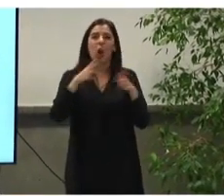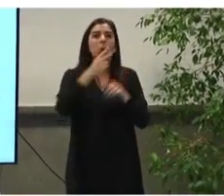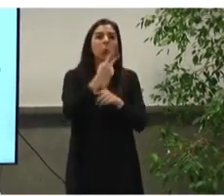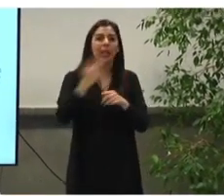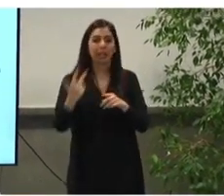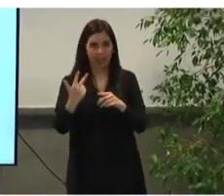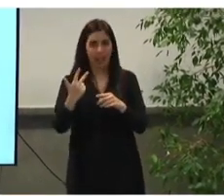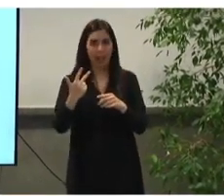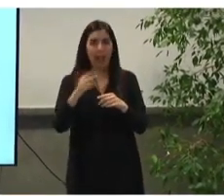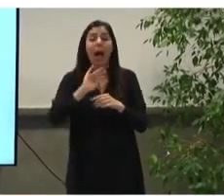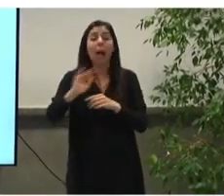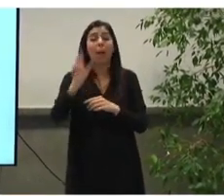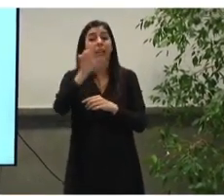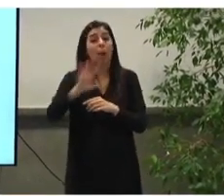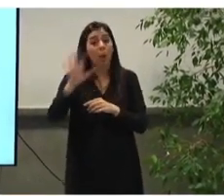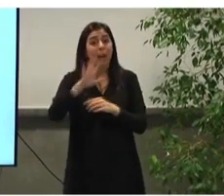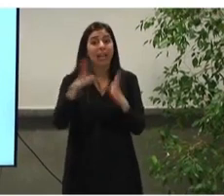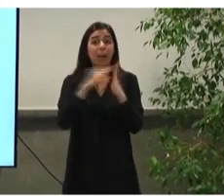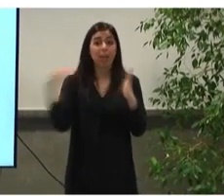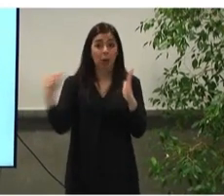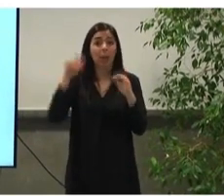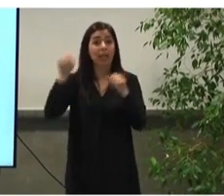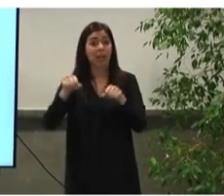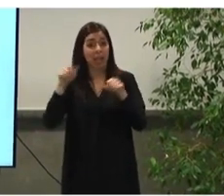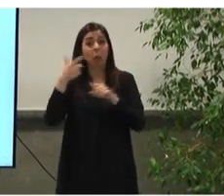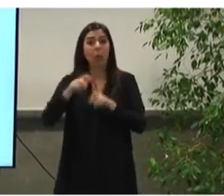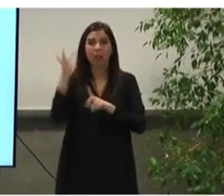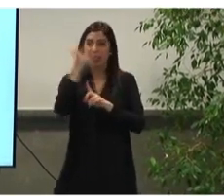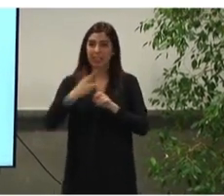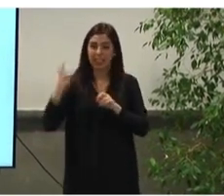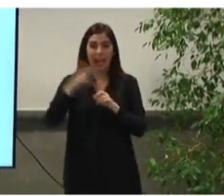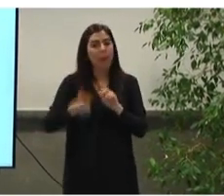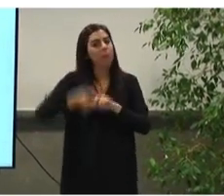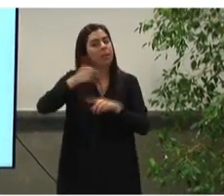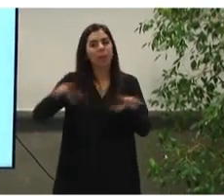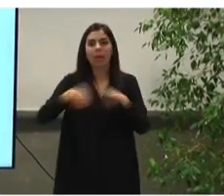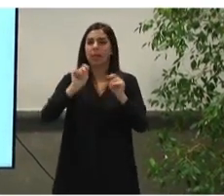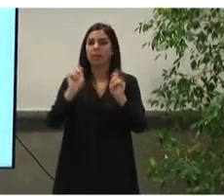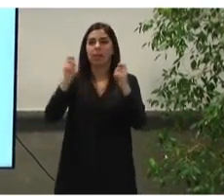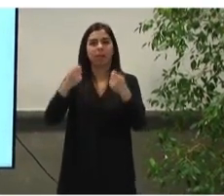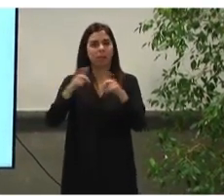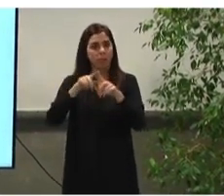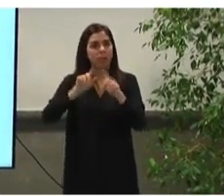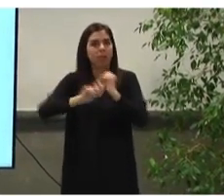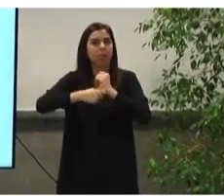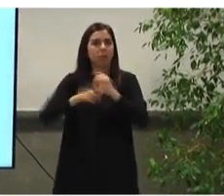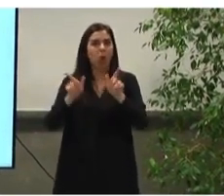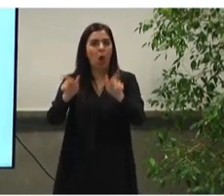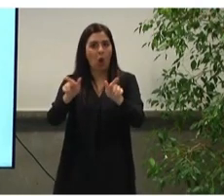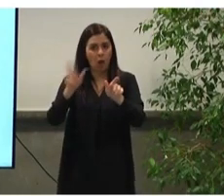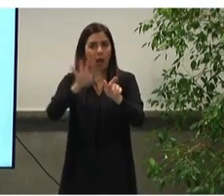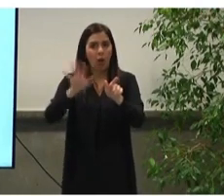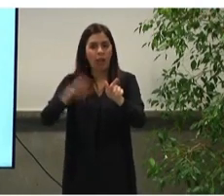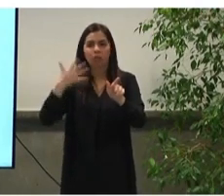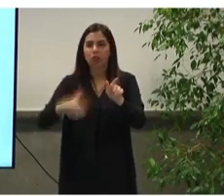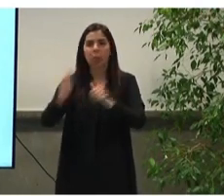tranne probabilmente Lombardia, Emilia-Romagna e Veneto, perché sono state le prime a intervenire anche con azioni locali ben prima